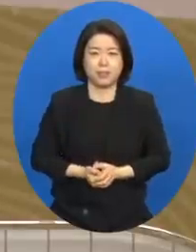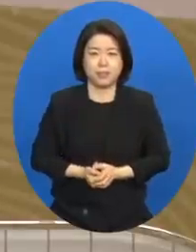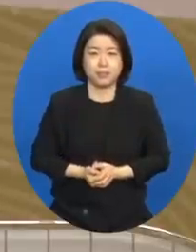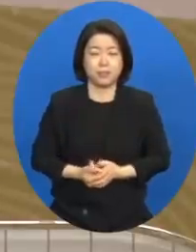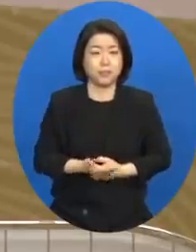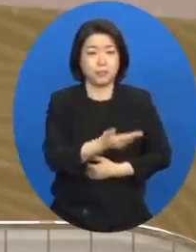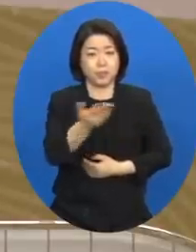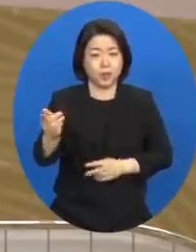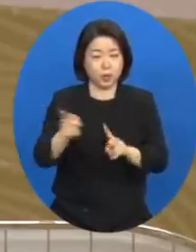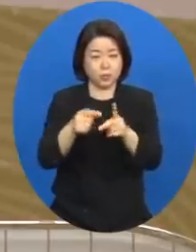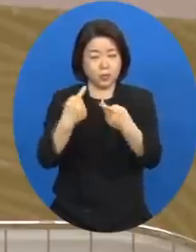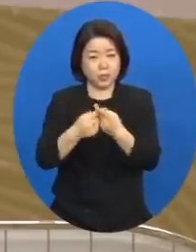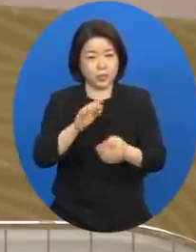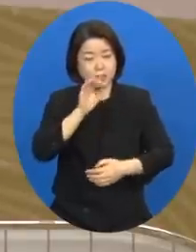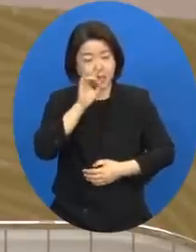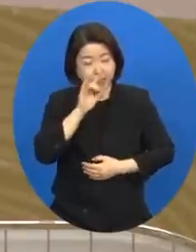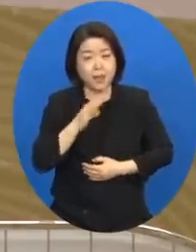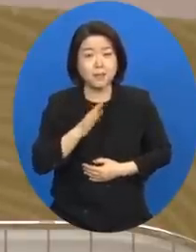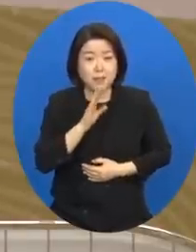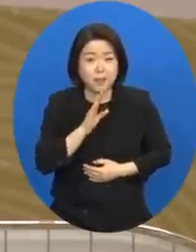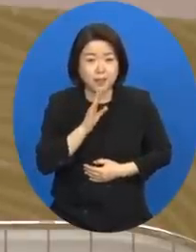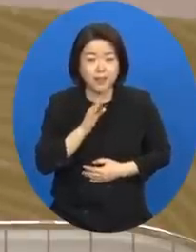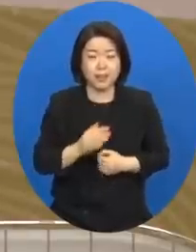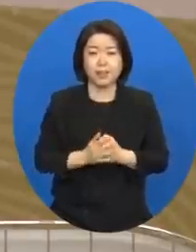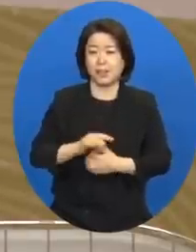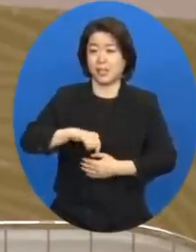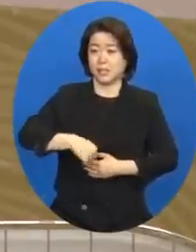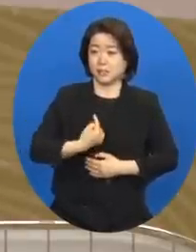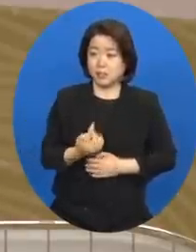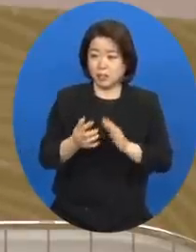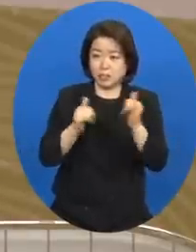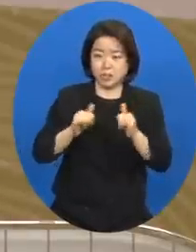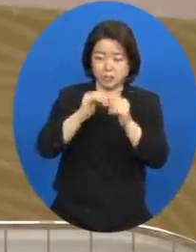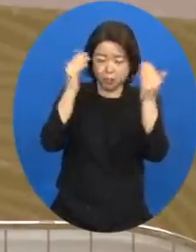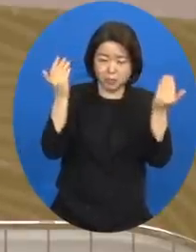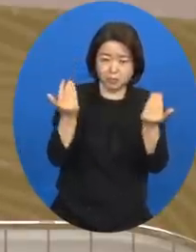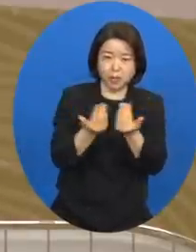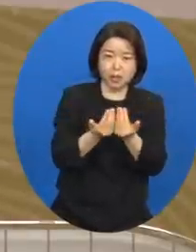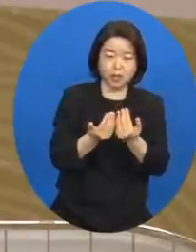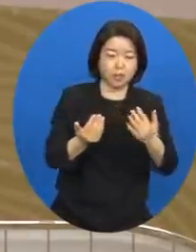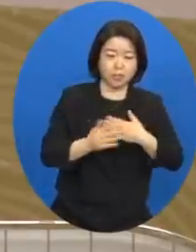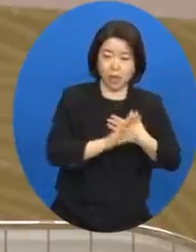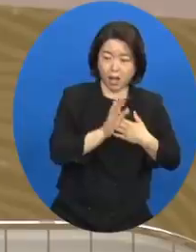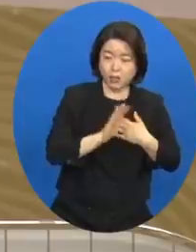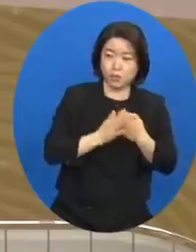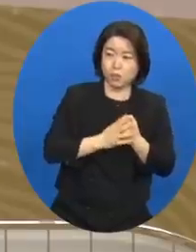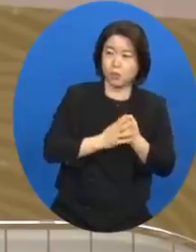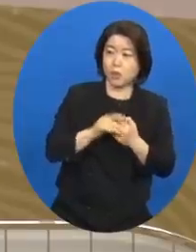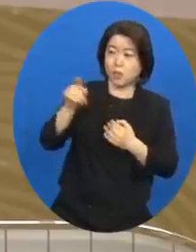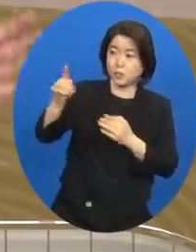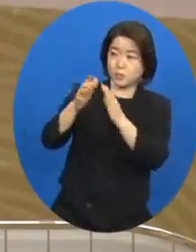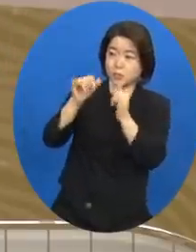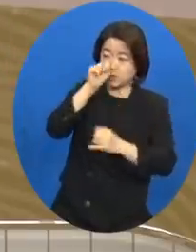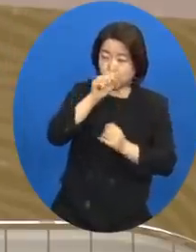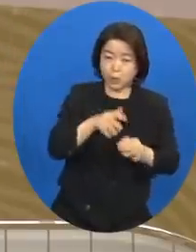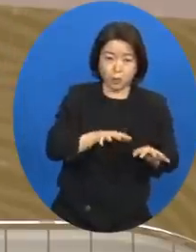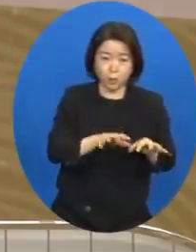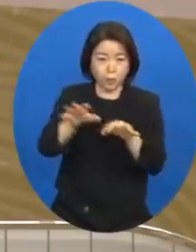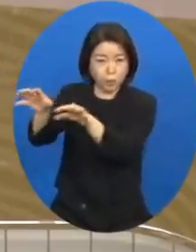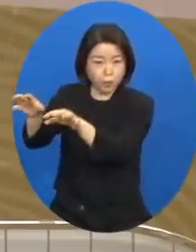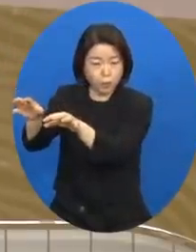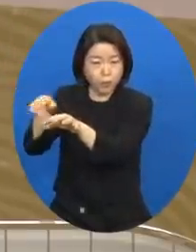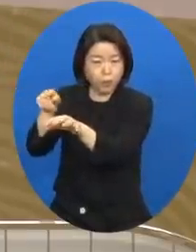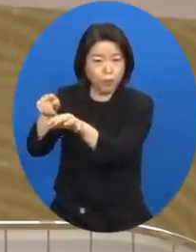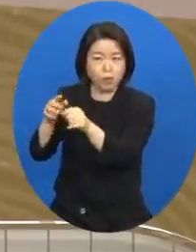여러분 이해가 잘 안 되실 일이죠. 자기 사람이 다 다른 사람에게로 옮겨가는 일인데도 그렇게 기쁠 수